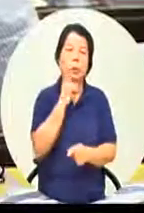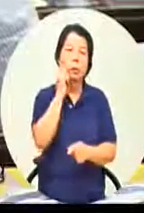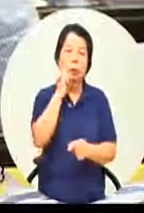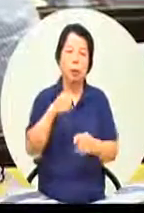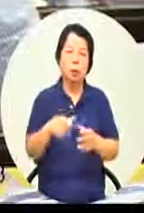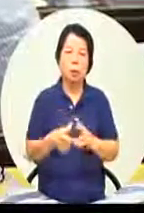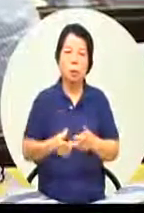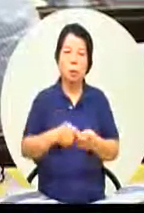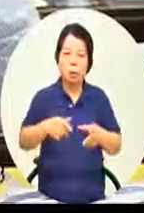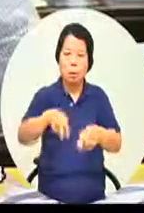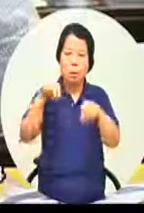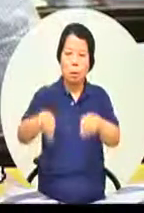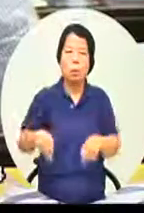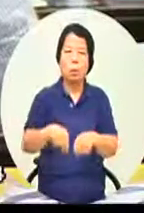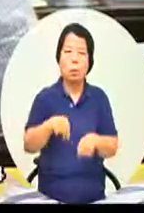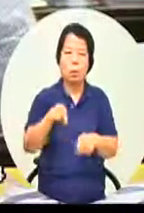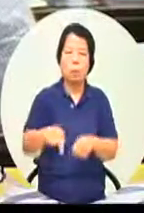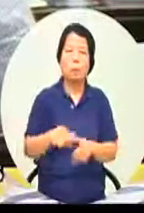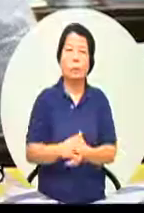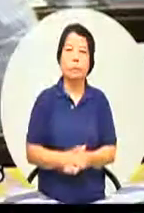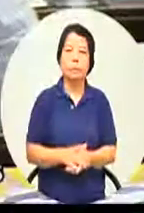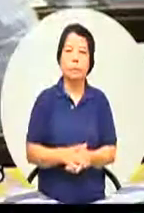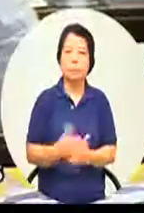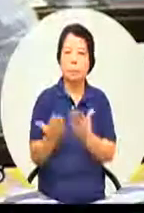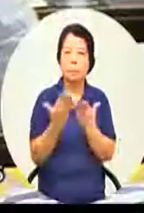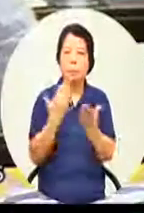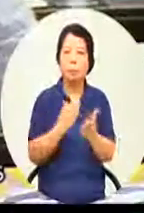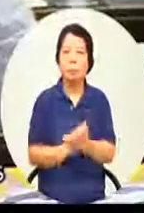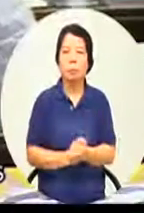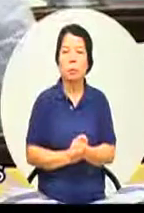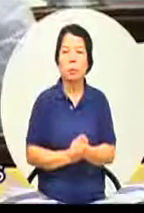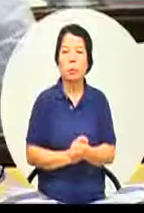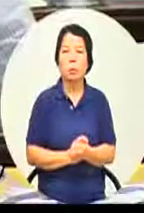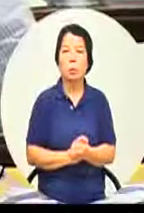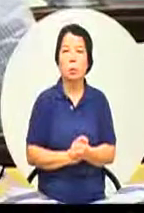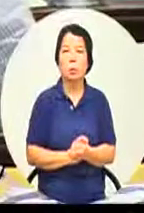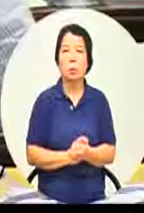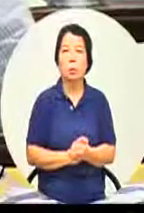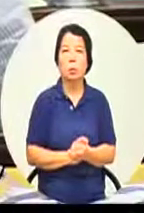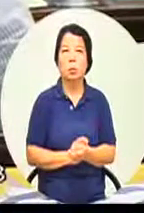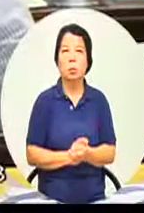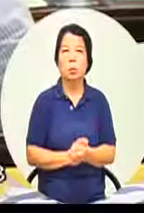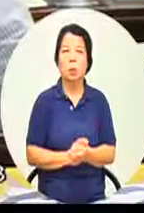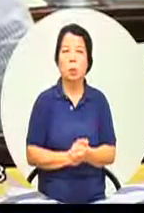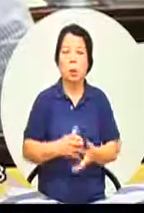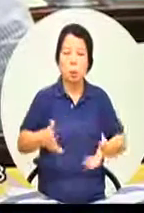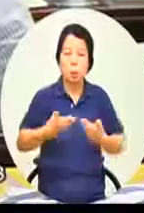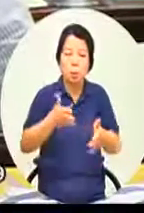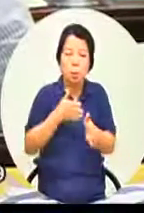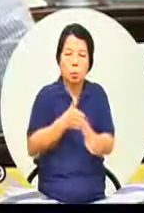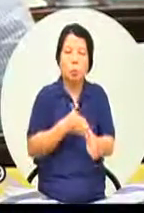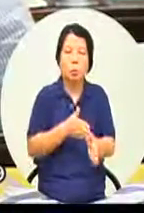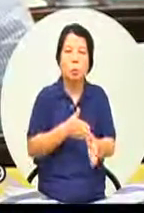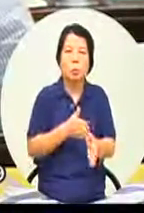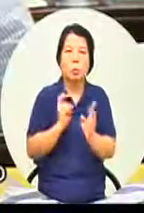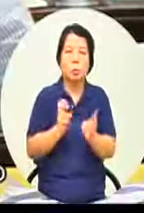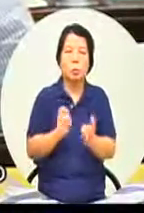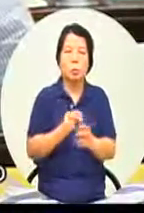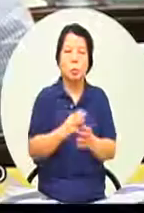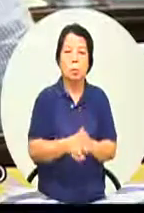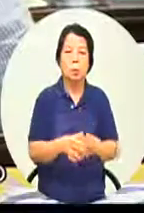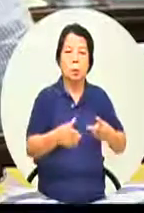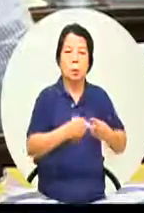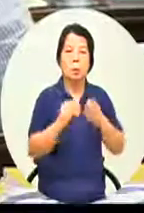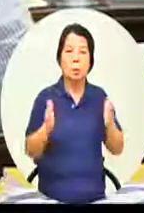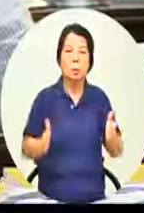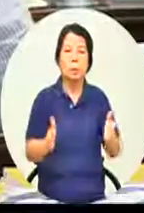合约也是这样的签订，是不是可以很清楚的跟我们说，我们的轻轨捷运就二期的部分，的确